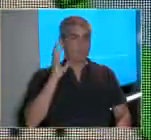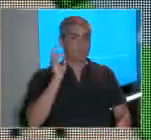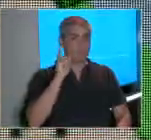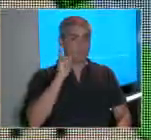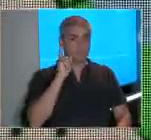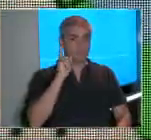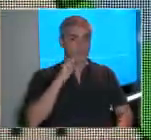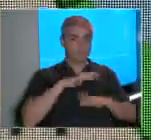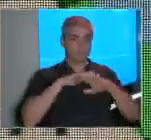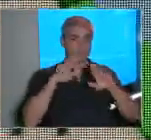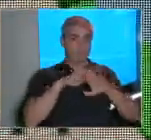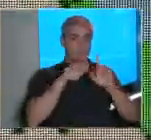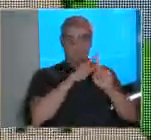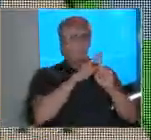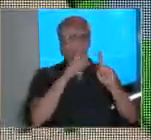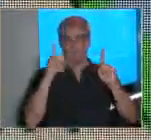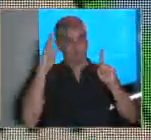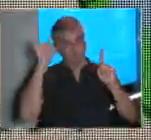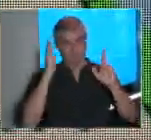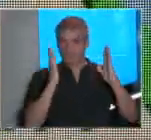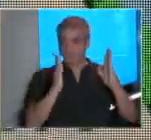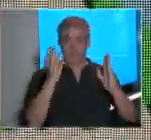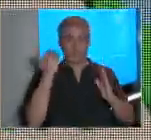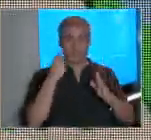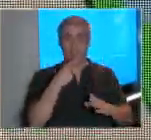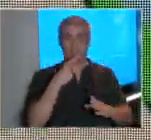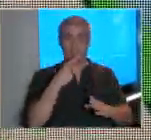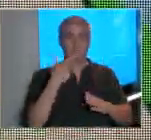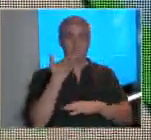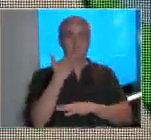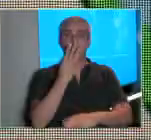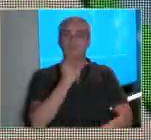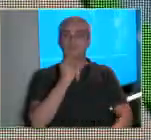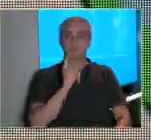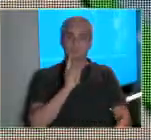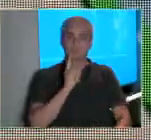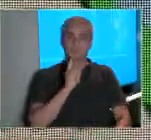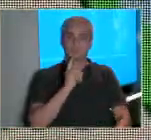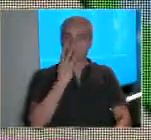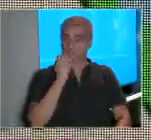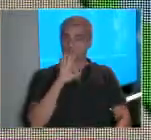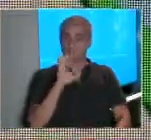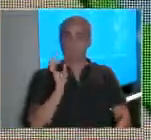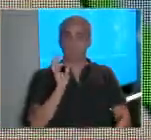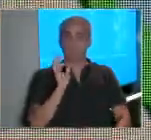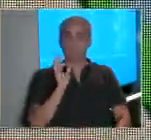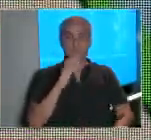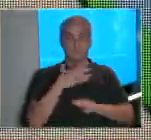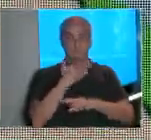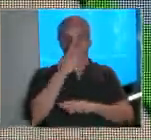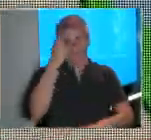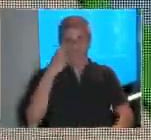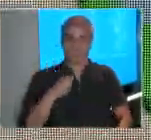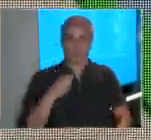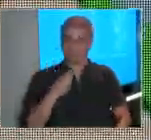55% מהשטח בין הים לירדן היה מדינת היהודים. 45% מדינת